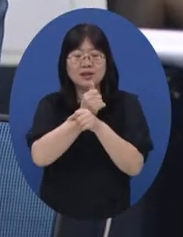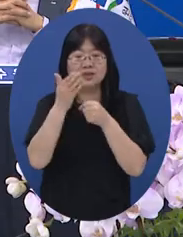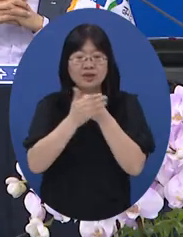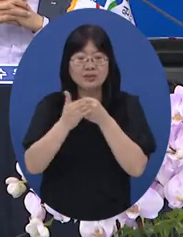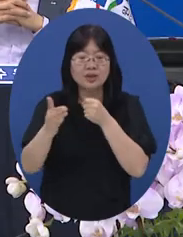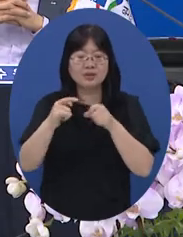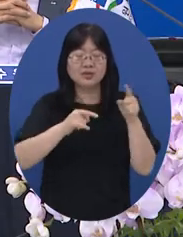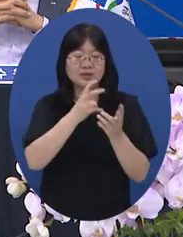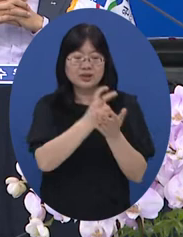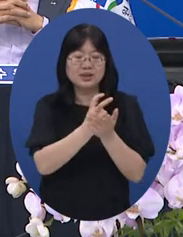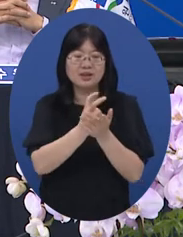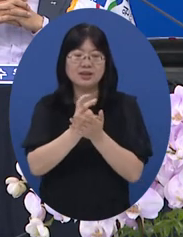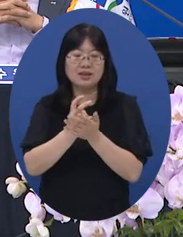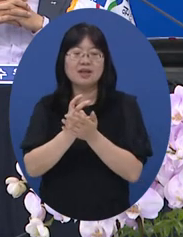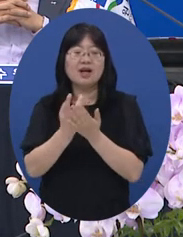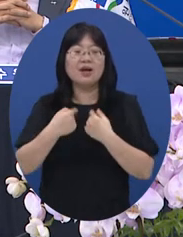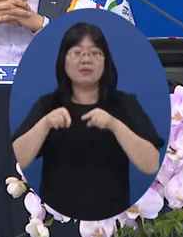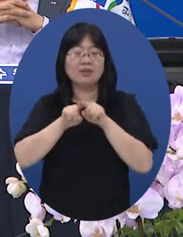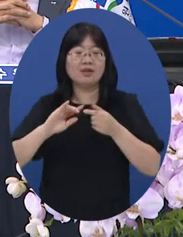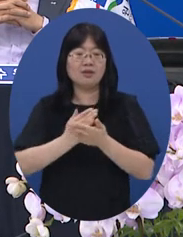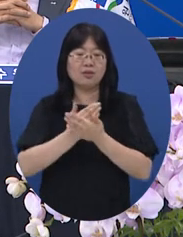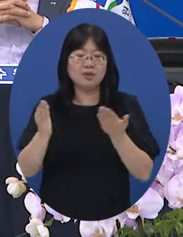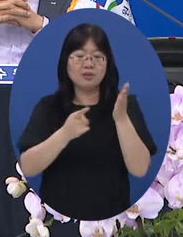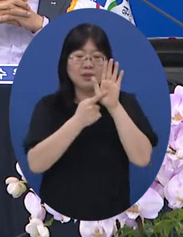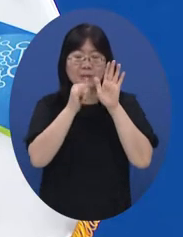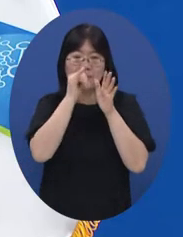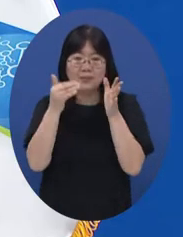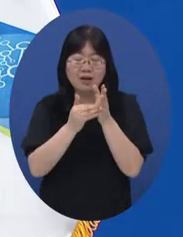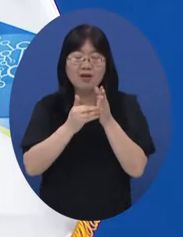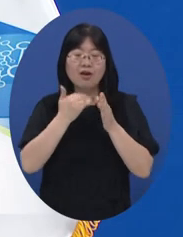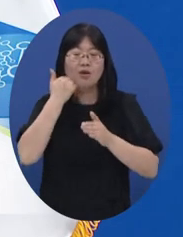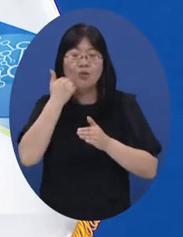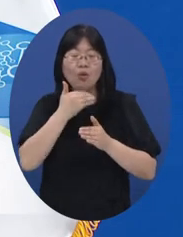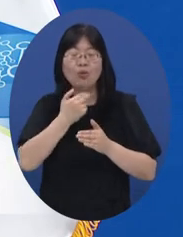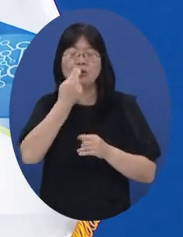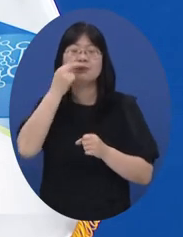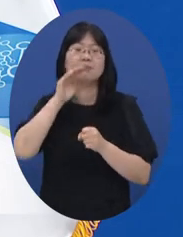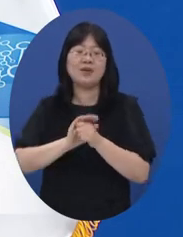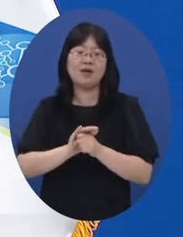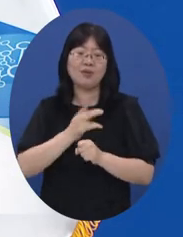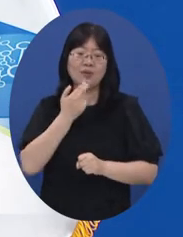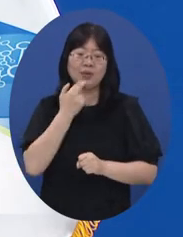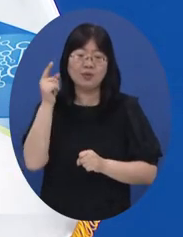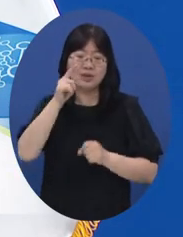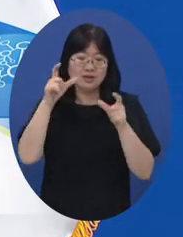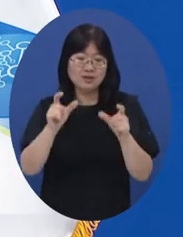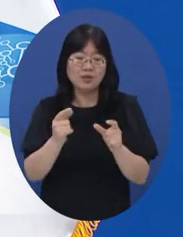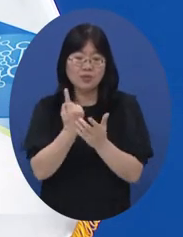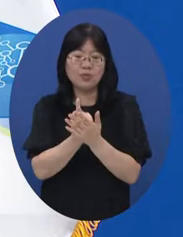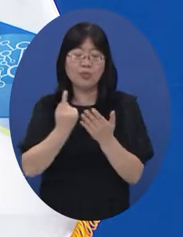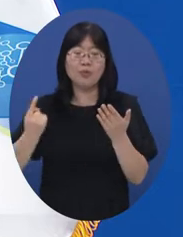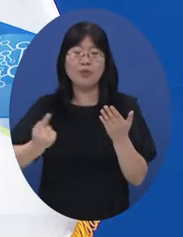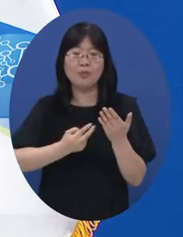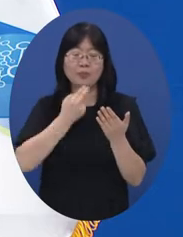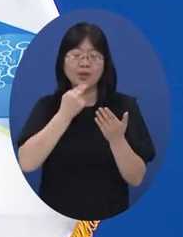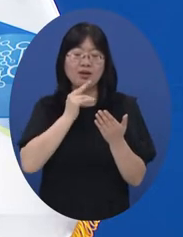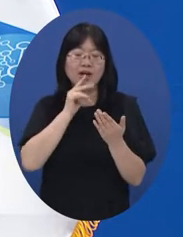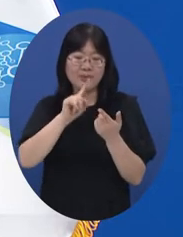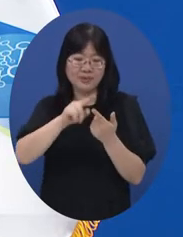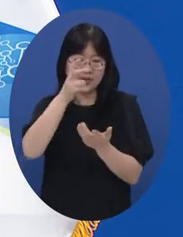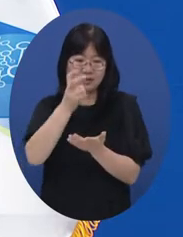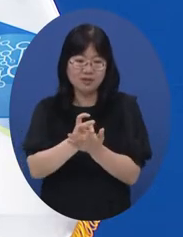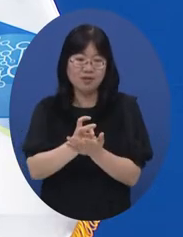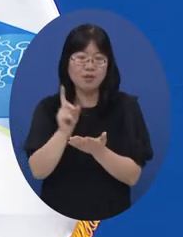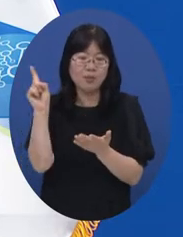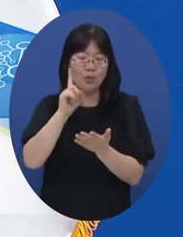성적 으로 고려하겠다 고 말했습니다 누구도 억울하지 않아 어떤 지역도 속에 되죠 그 합리적인